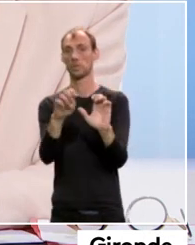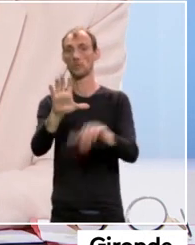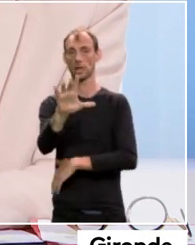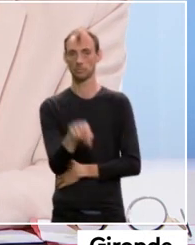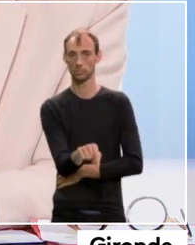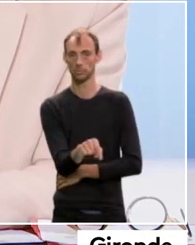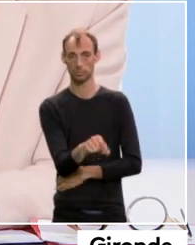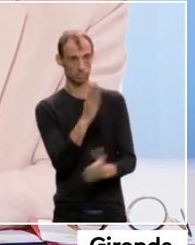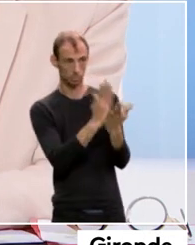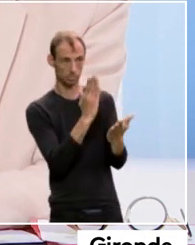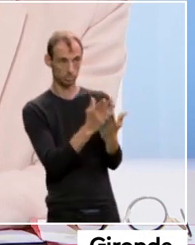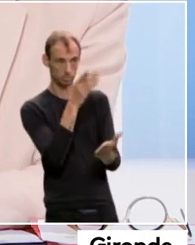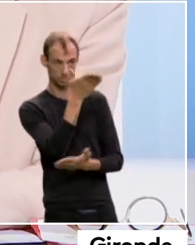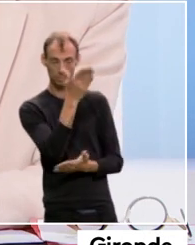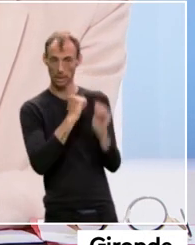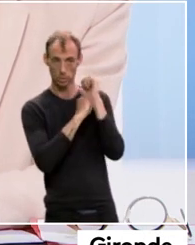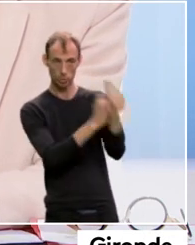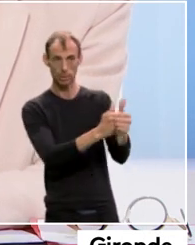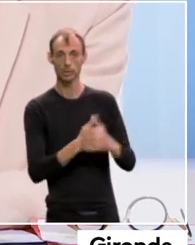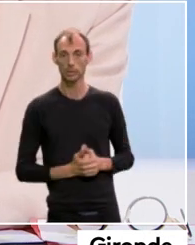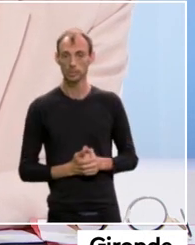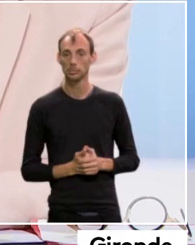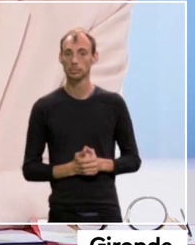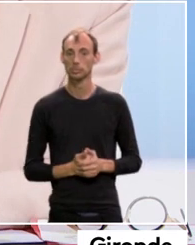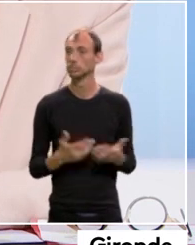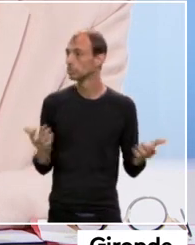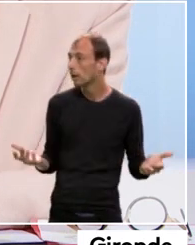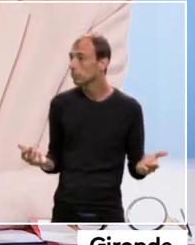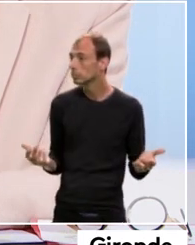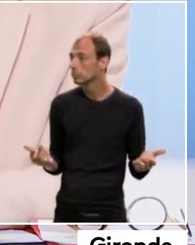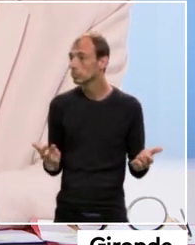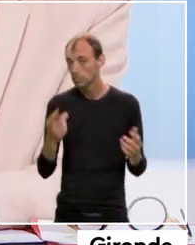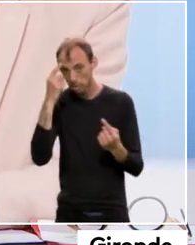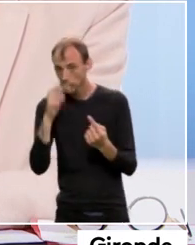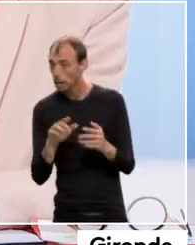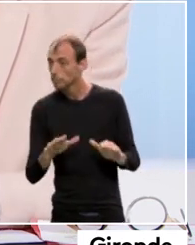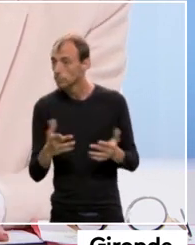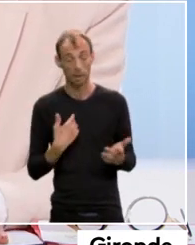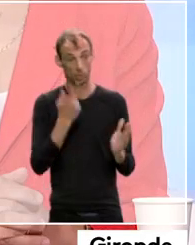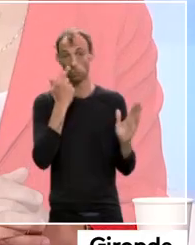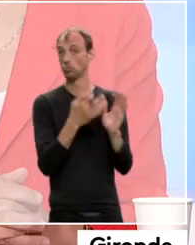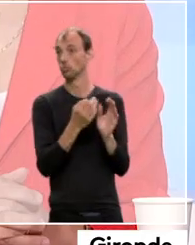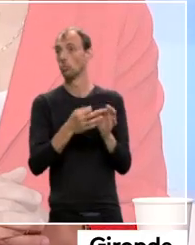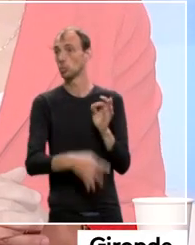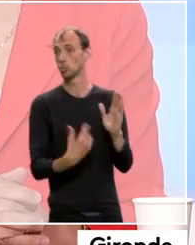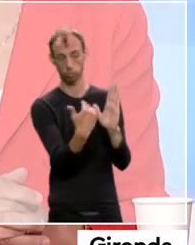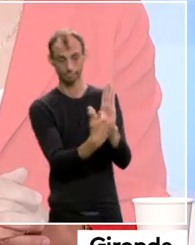boussole c'est celle-ci voilà et donc sur le Burkina très bien alors on va parler de la deuxième